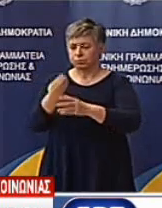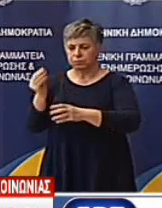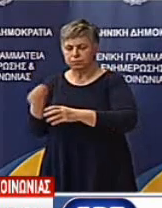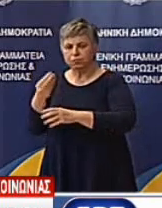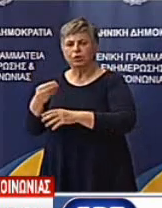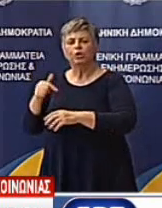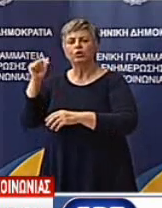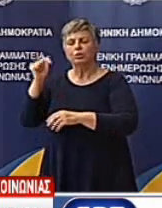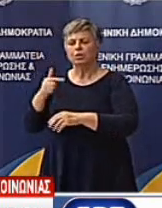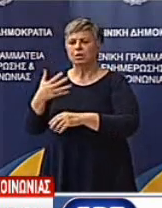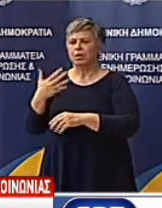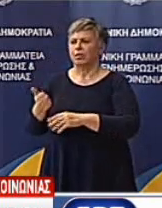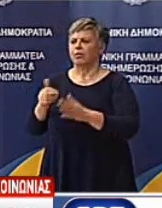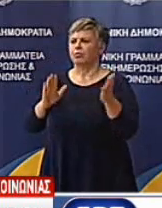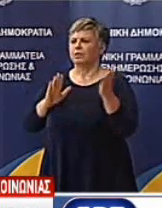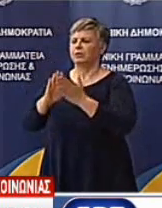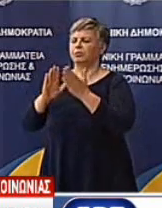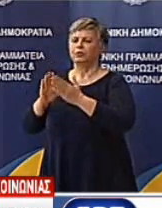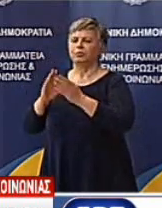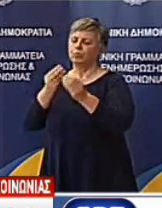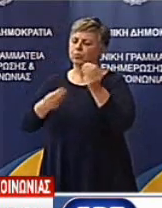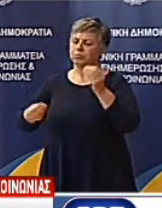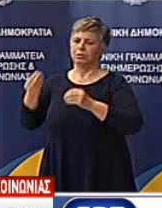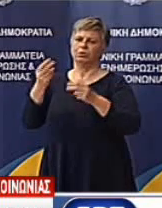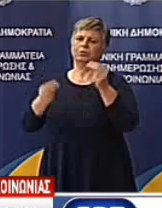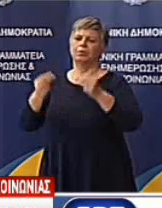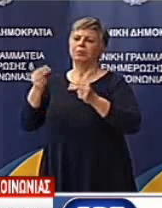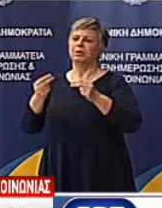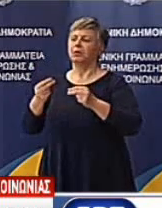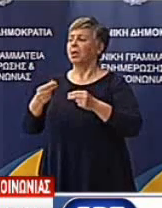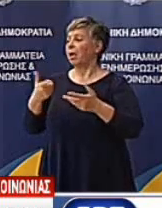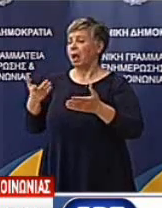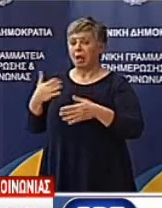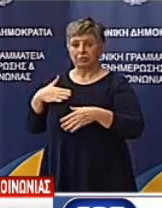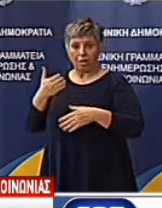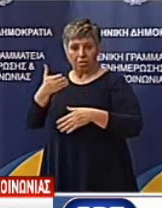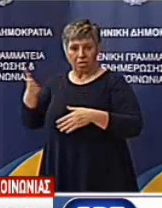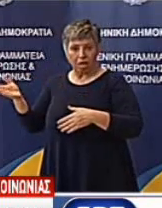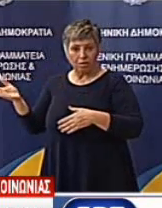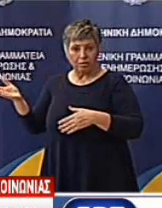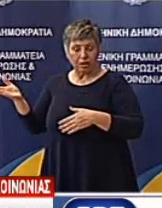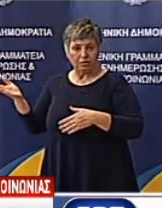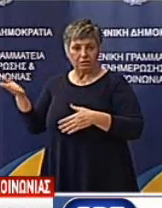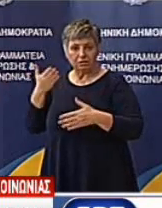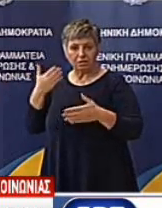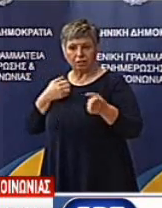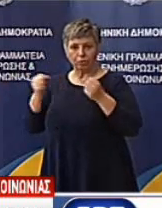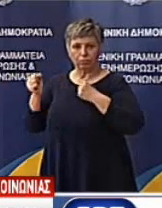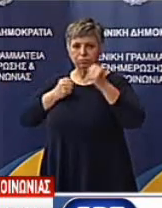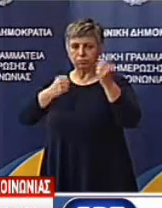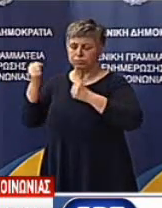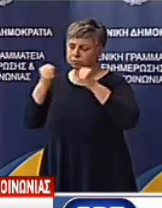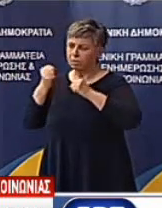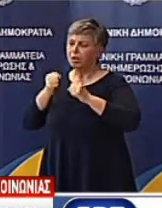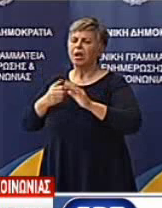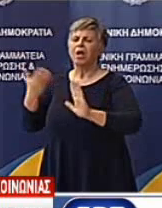από σταθεροποίησης του κλίματος. Εάν όμως το σκοπεύουν αυτό, ας το πούν και αυτό ανοιχτά. Και όχι με